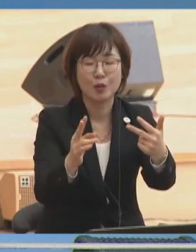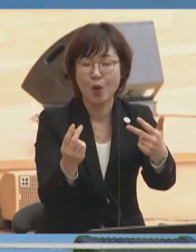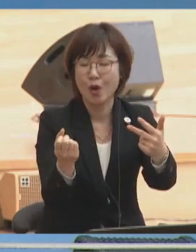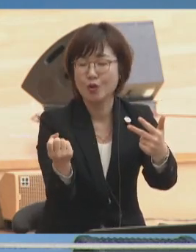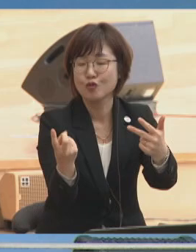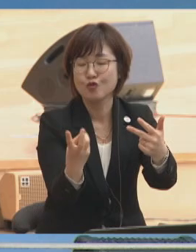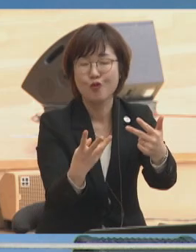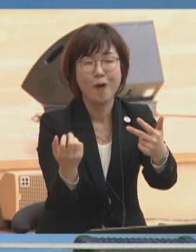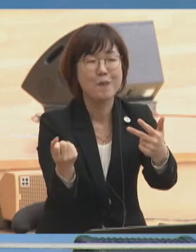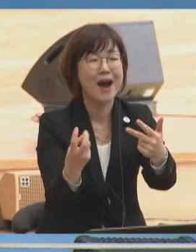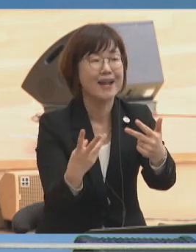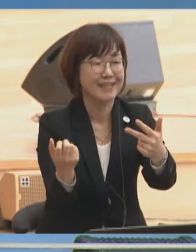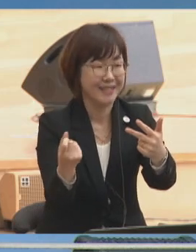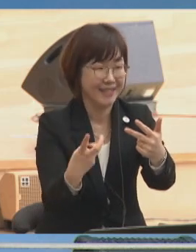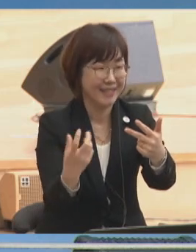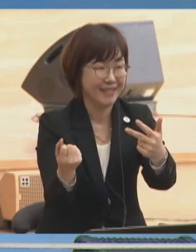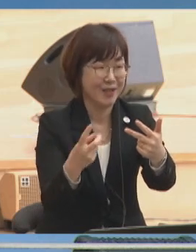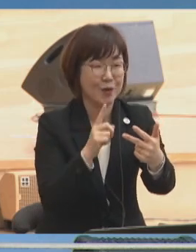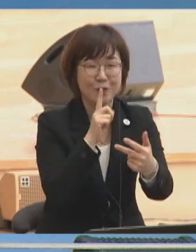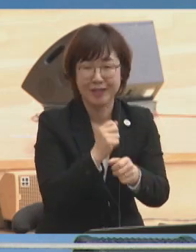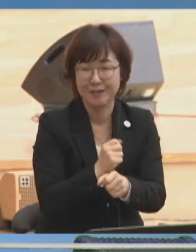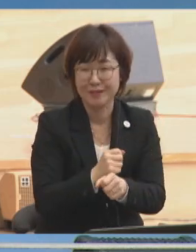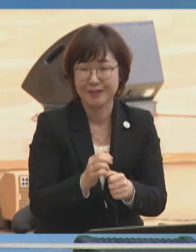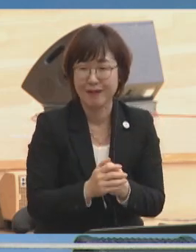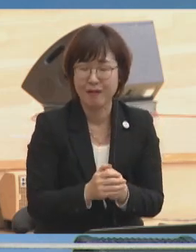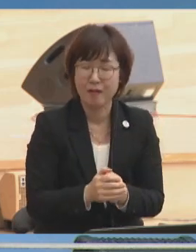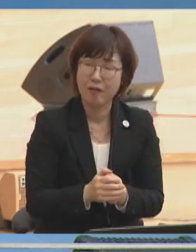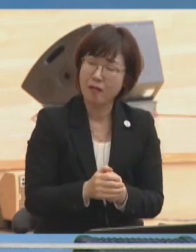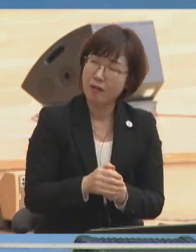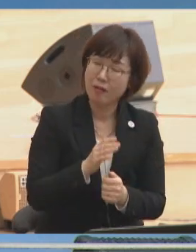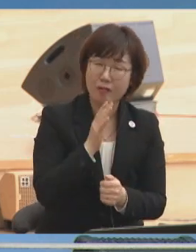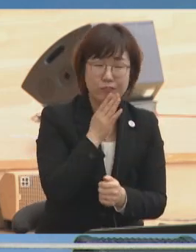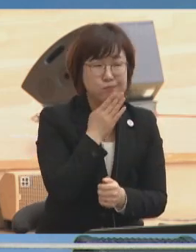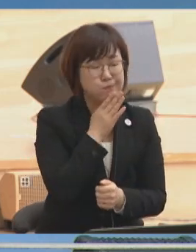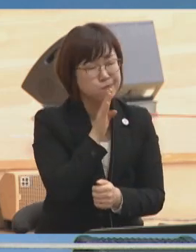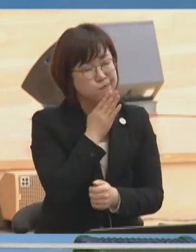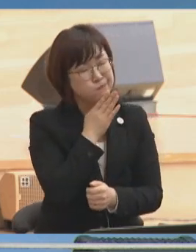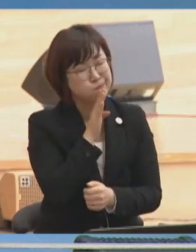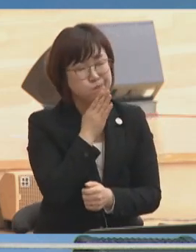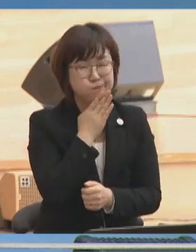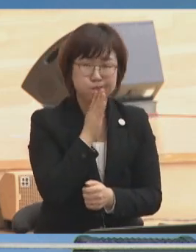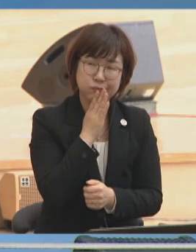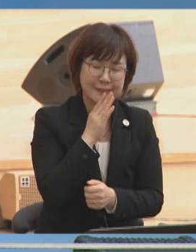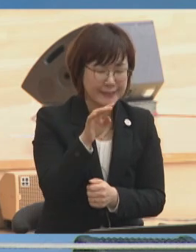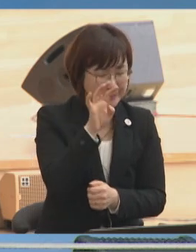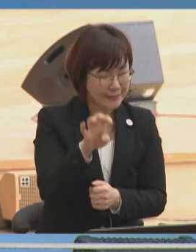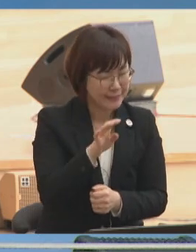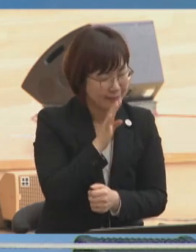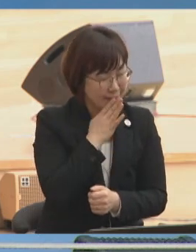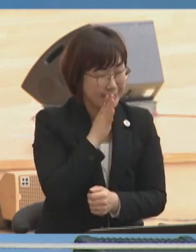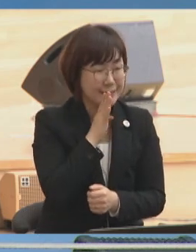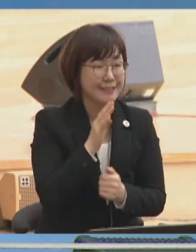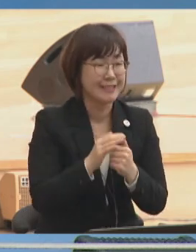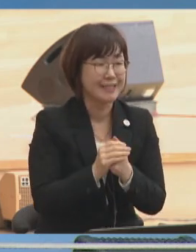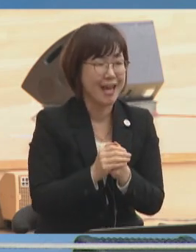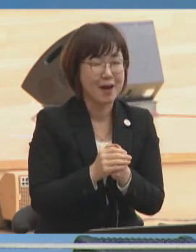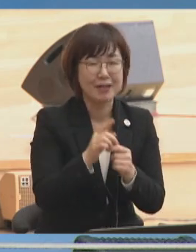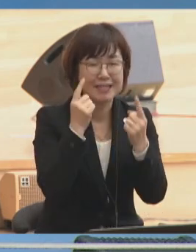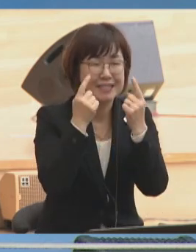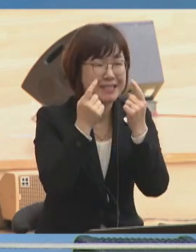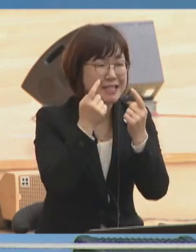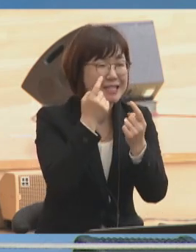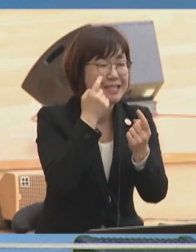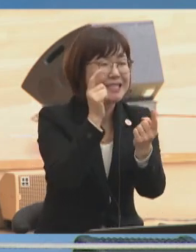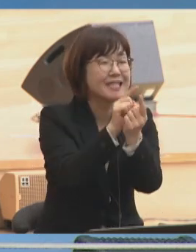사건이라는 거예요. 진짠가 이게. 한번 볼까요? 자, 마태복음의